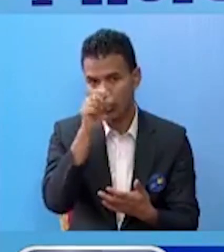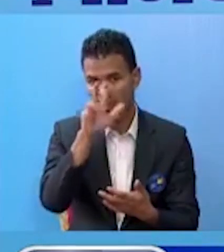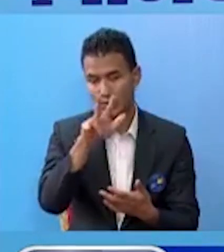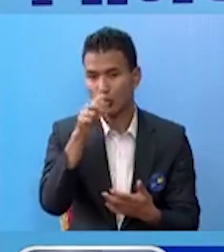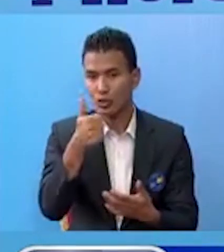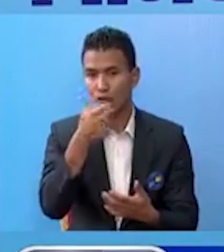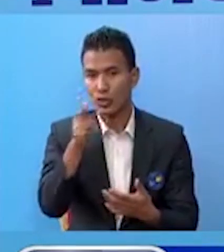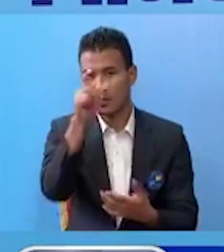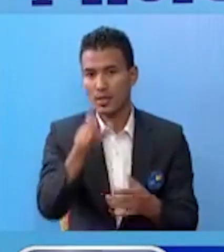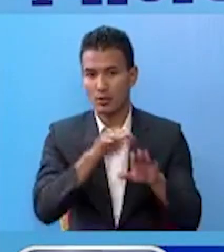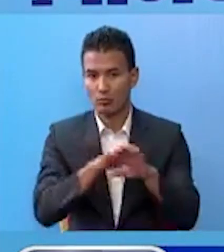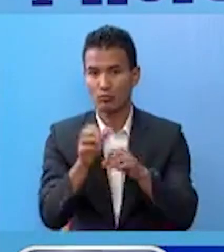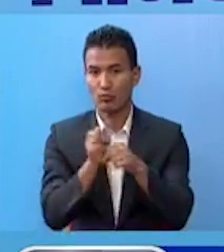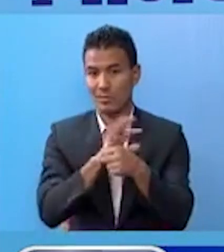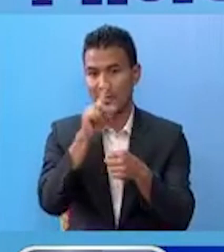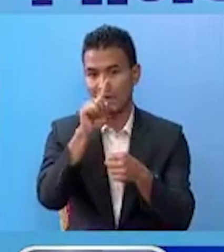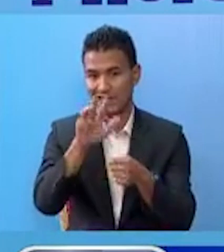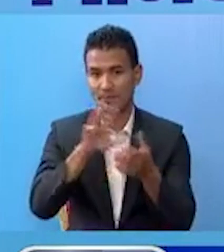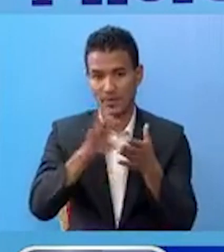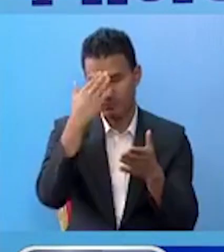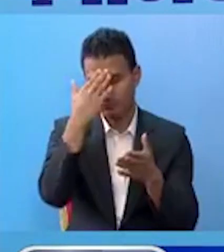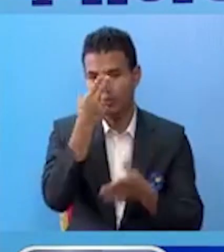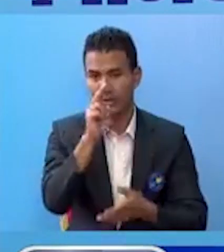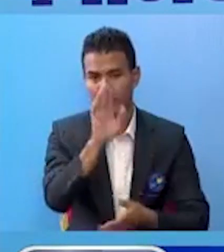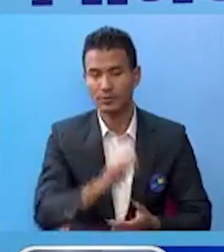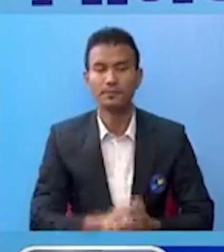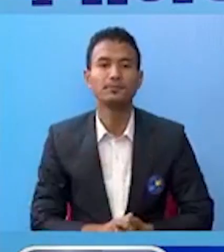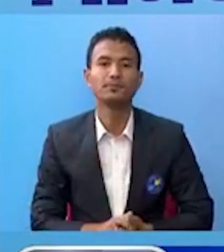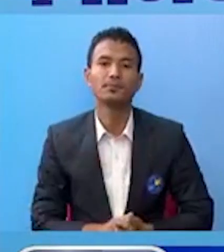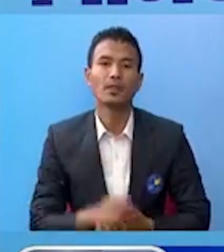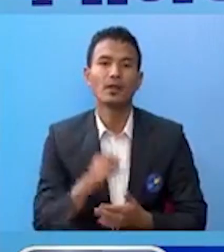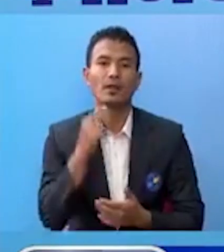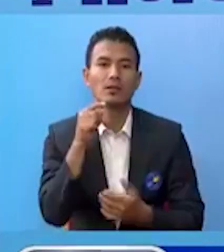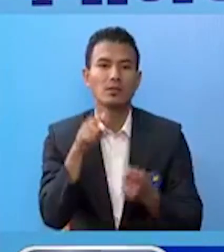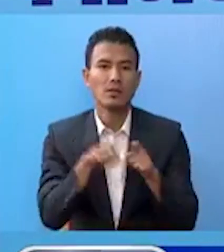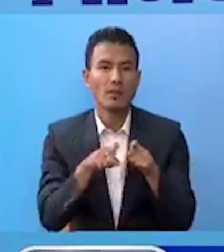1,26,42,686 जना व्यक्तिहरू COVID-19 बाट संक्रमित हुनुभएको छ भने